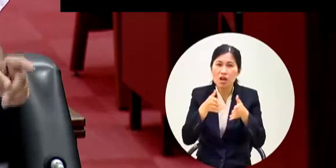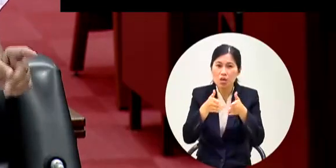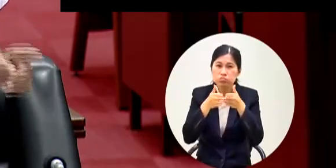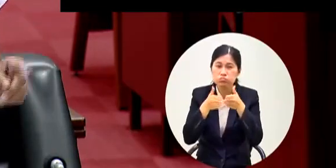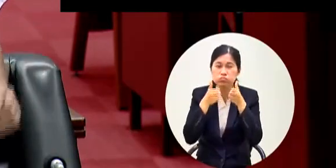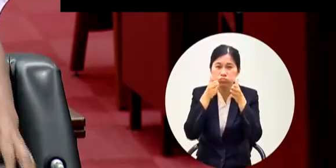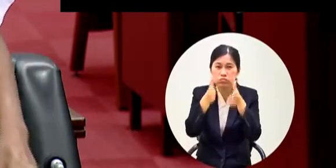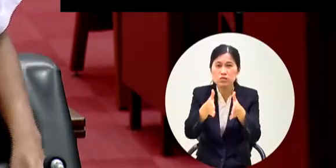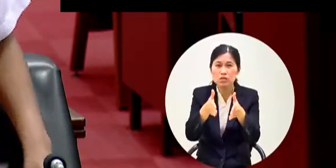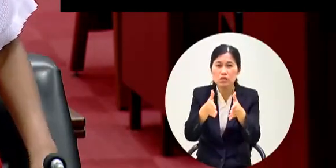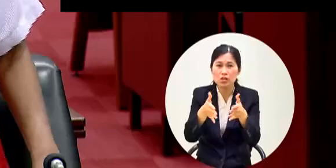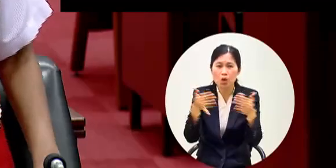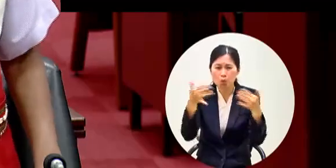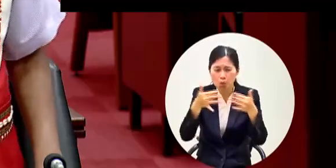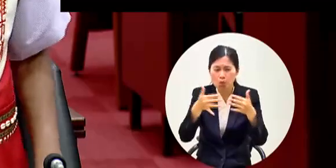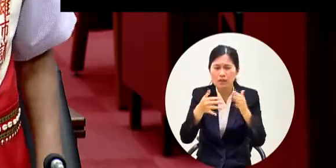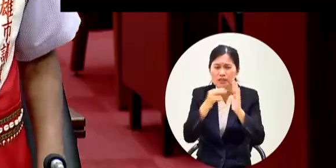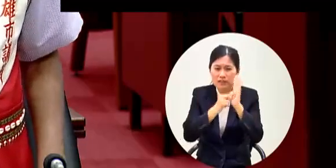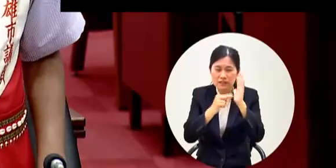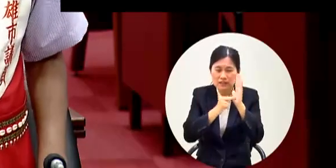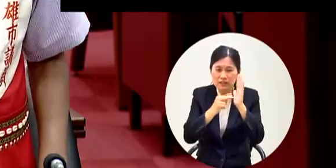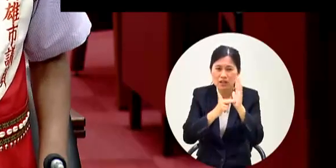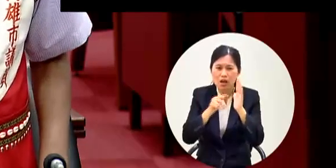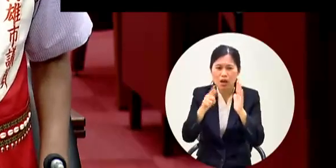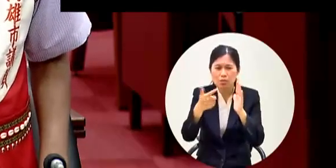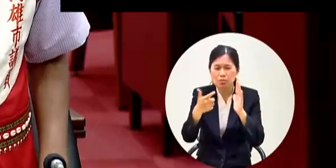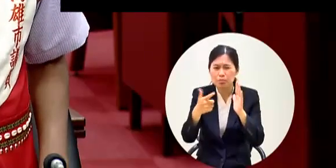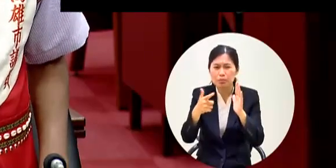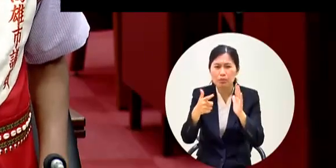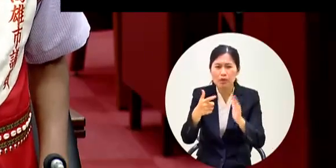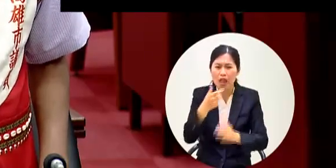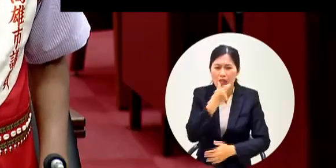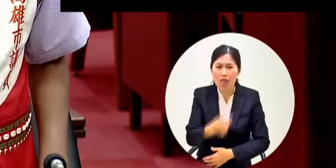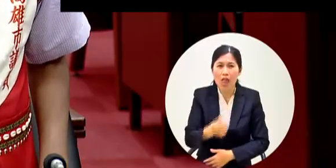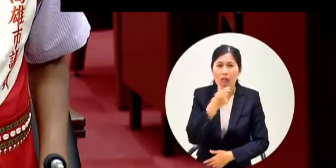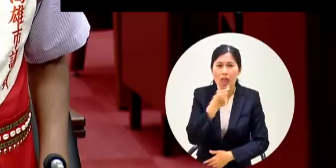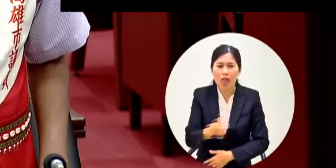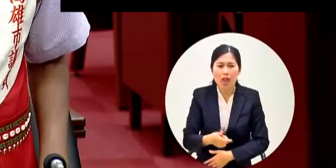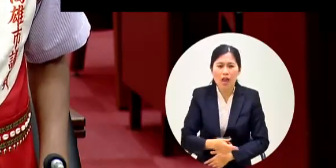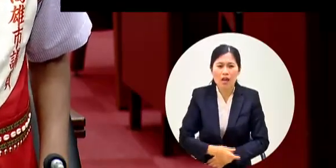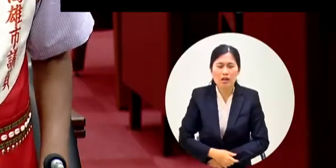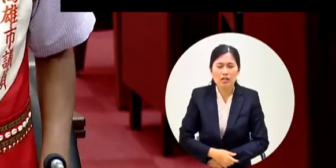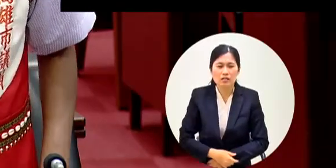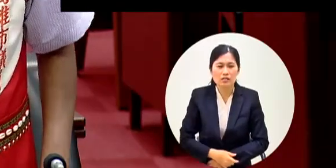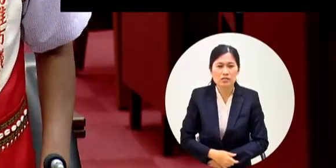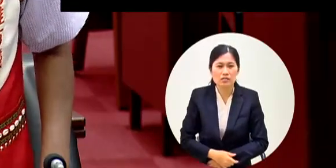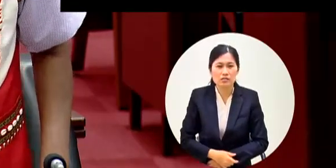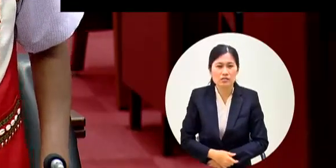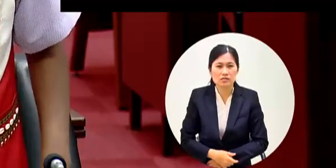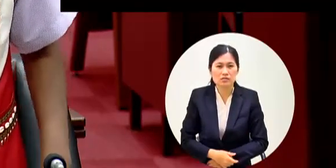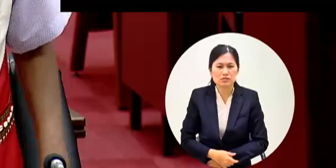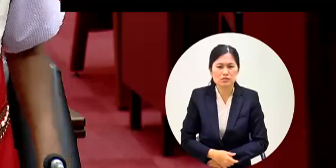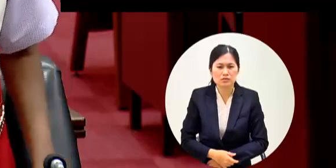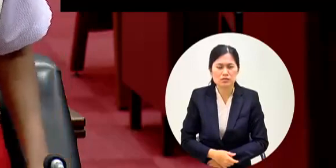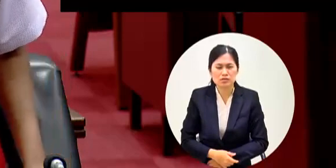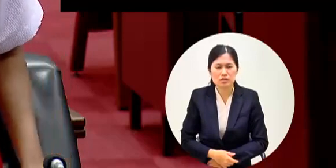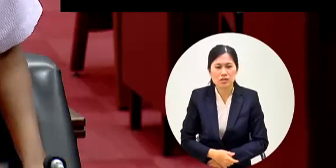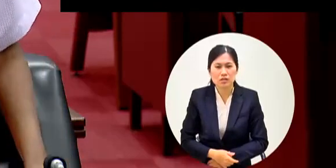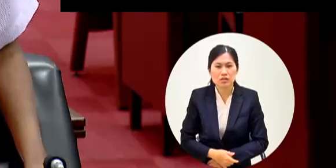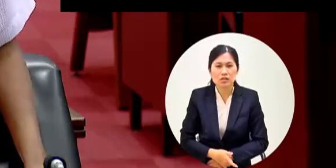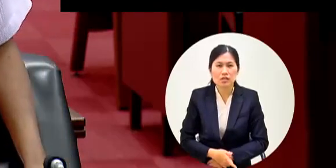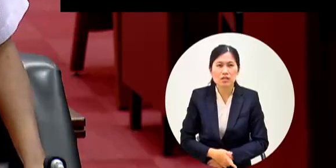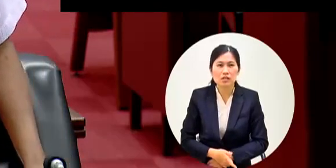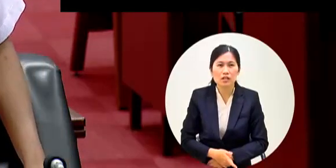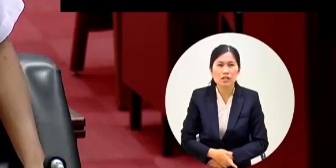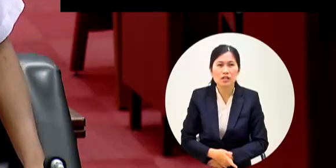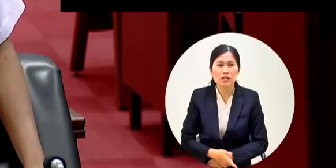在我们最严重治下的爱意，请纽约局局长针对第一点，你要